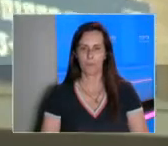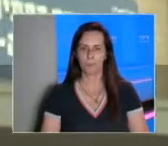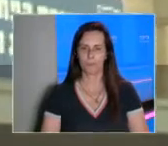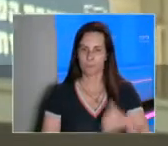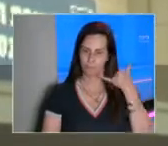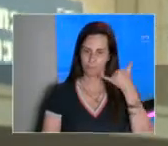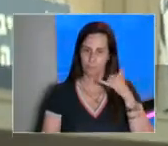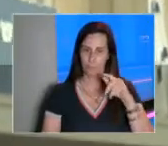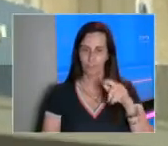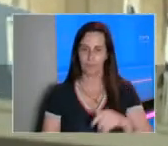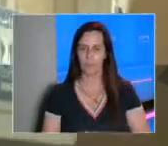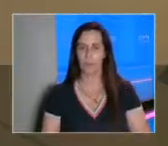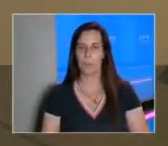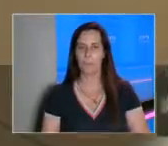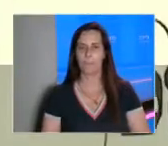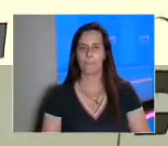תמר, את איתנו?